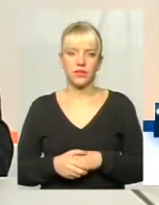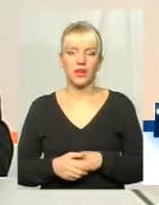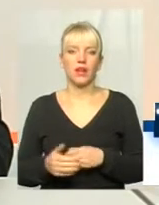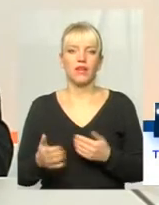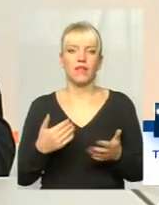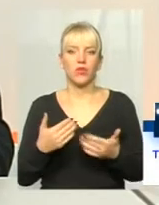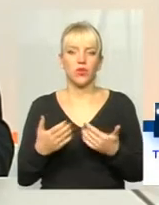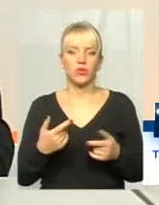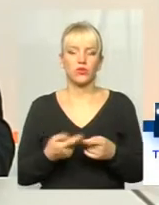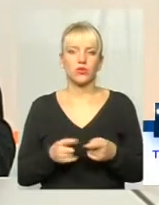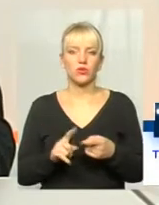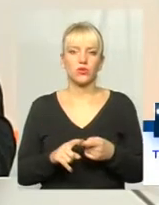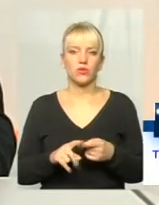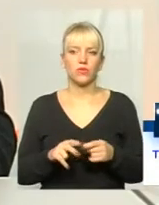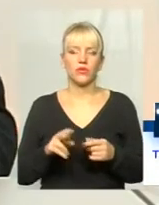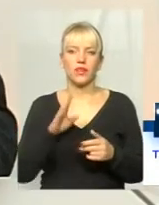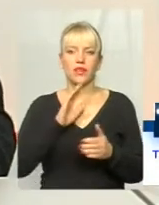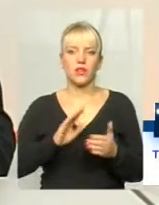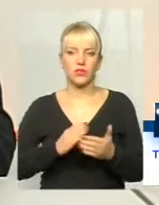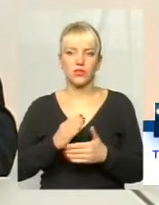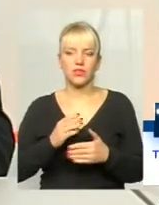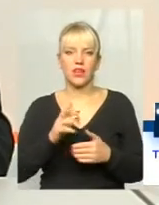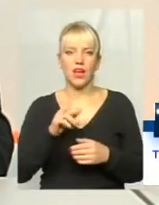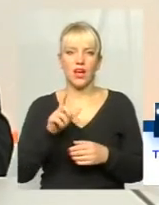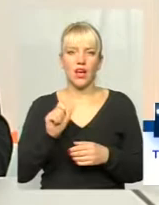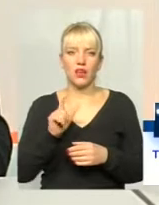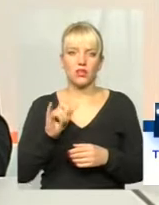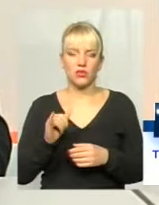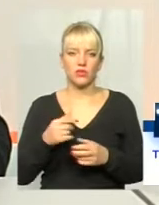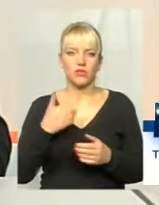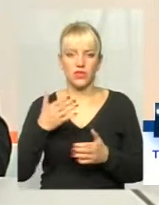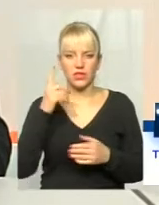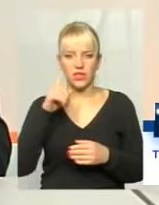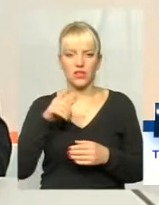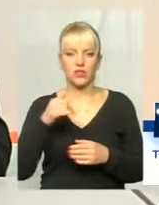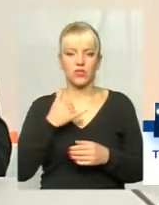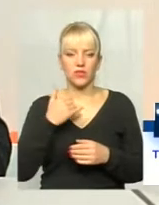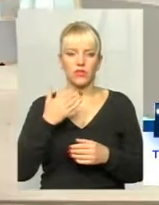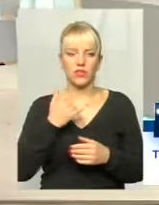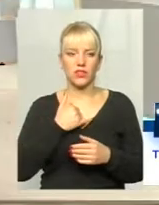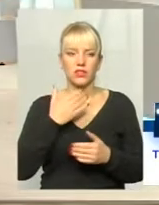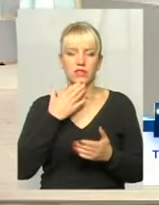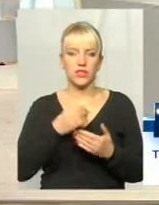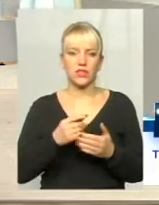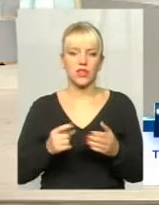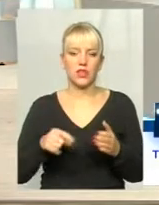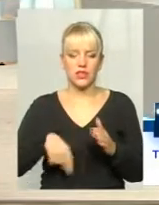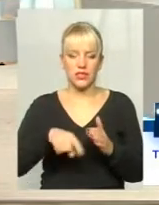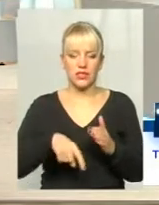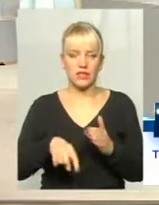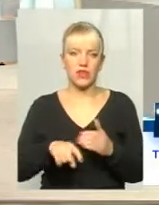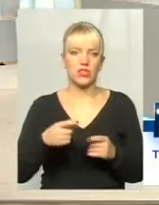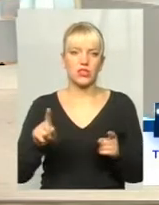Відносно того якості газу, ну, знаєте, ми, у нас вже немає своєї скважини, щоб ми добували газ, який там ми